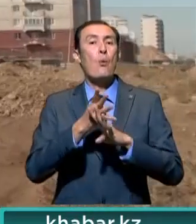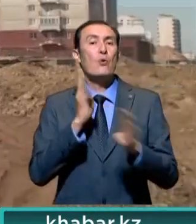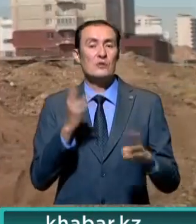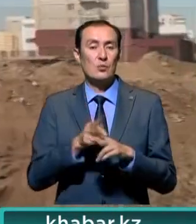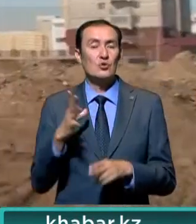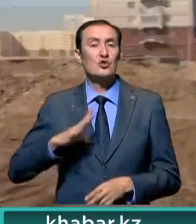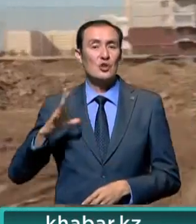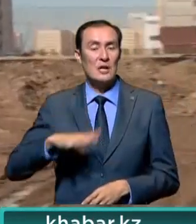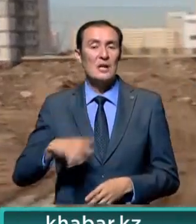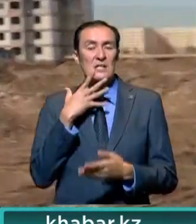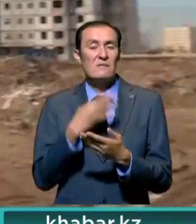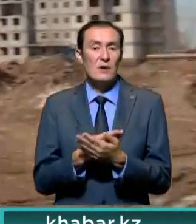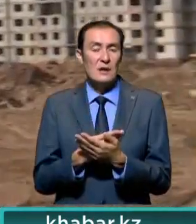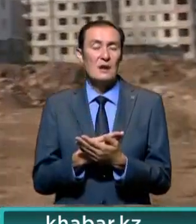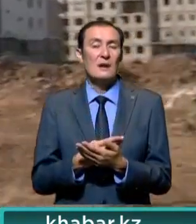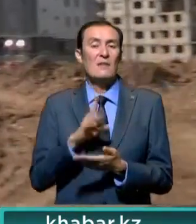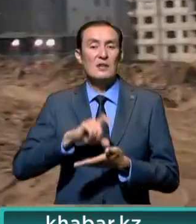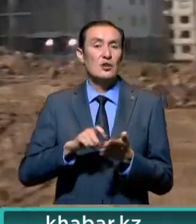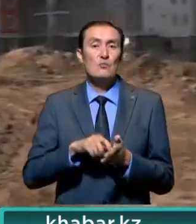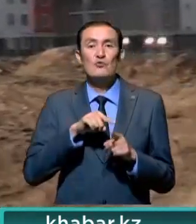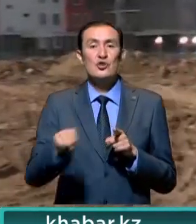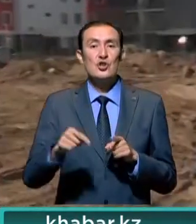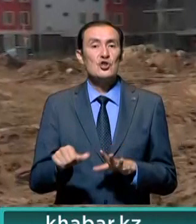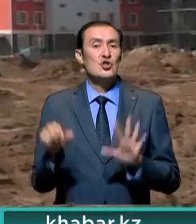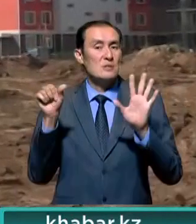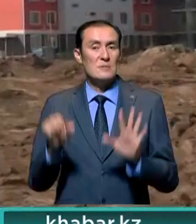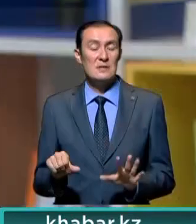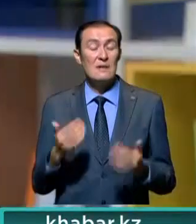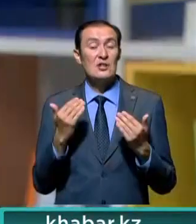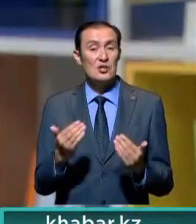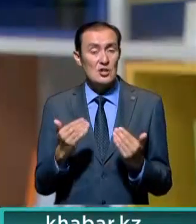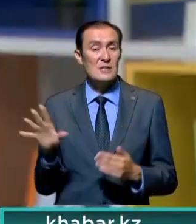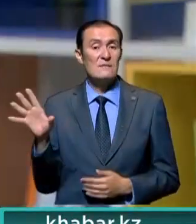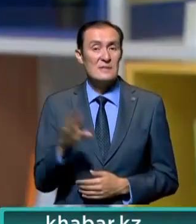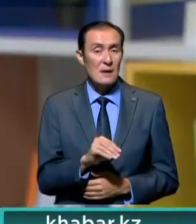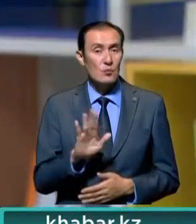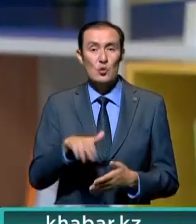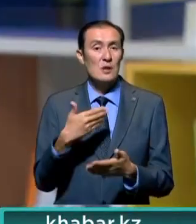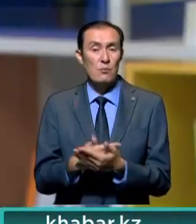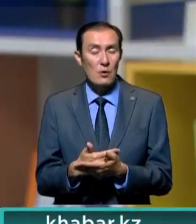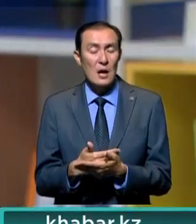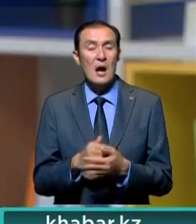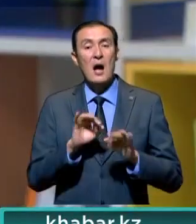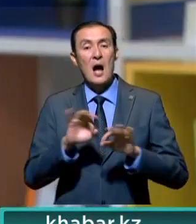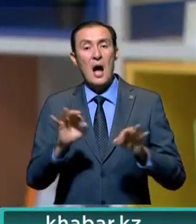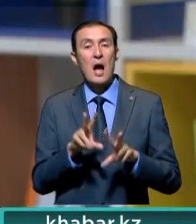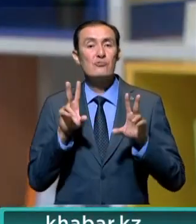можно прождать своей заветной квартиры полгода. Сейчас всем по сей день выгодно говорить о том,